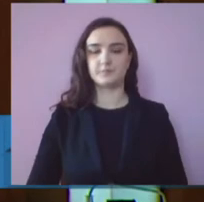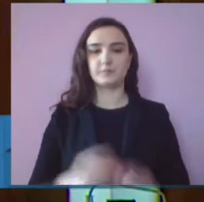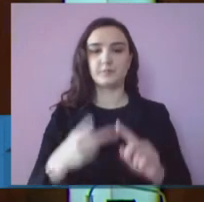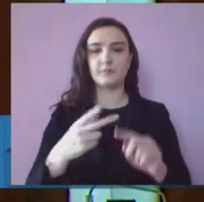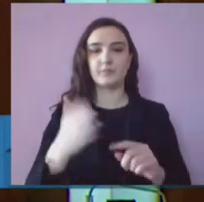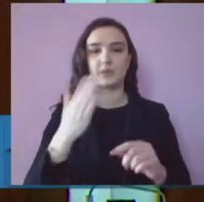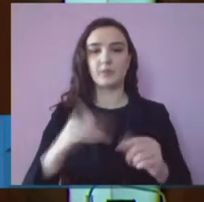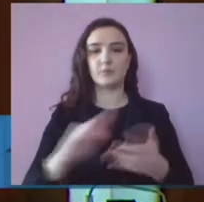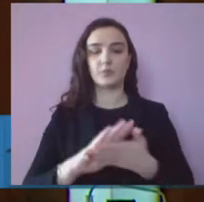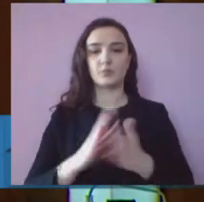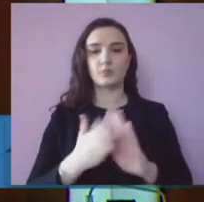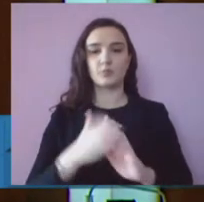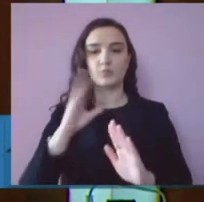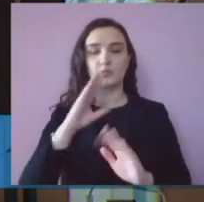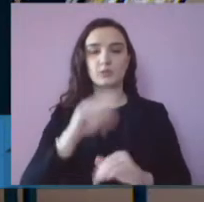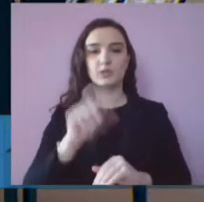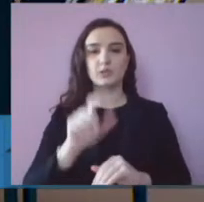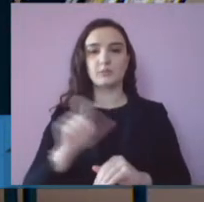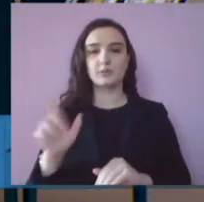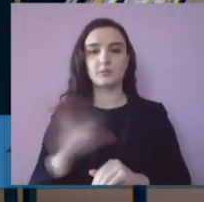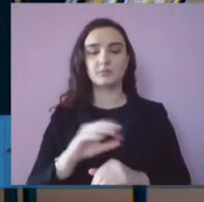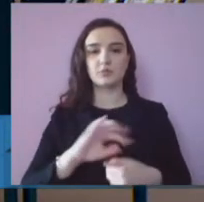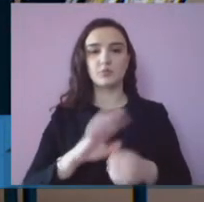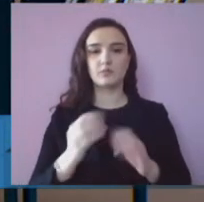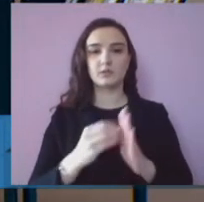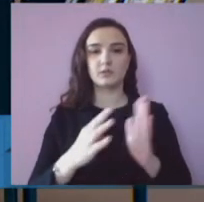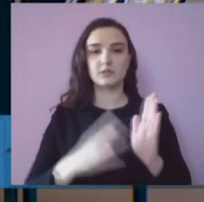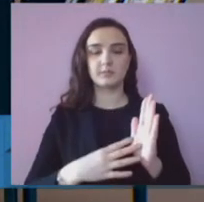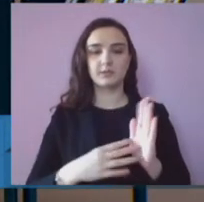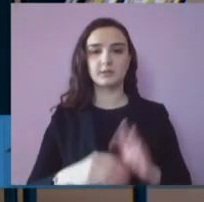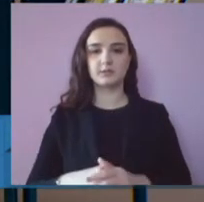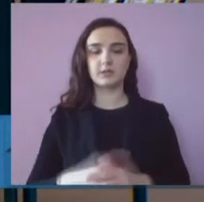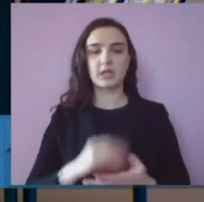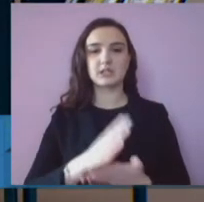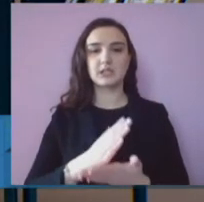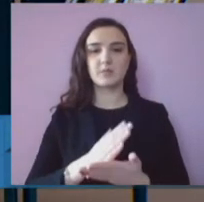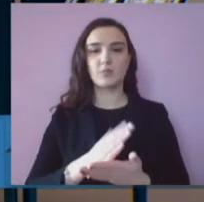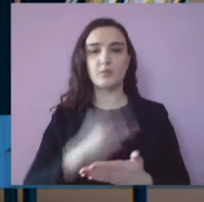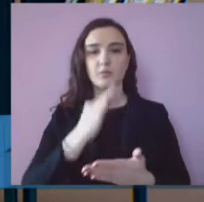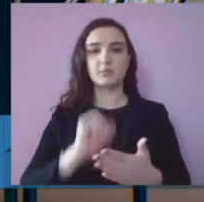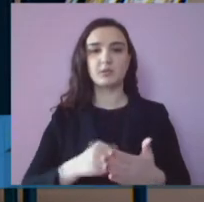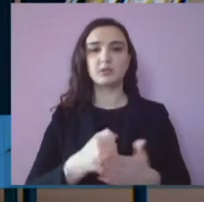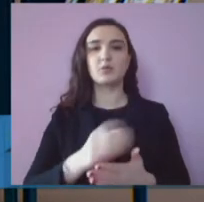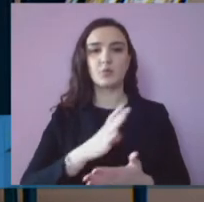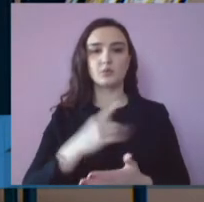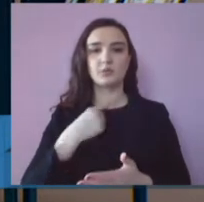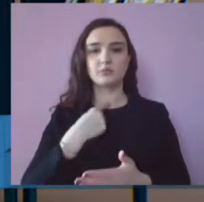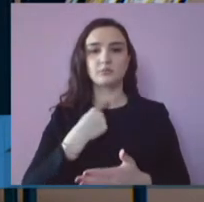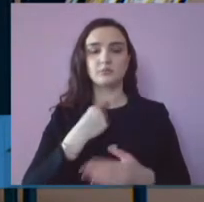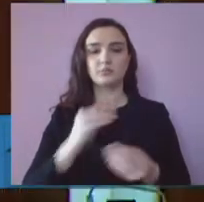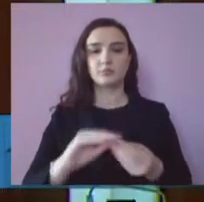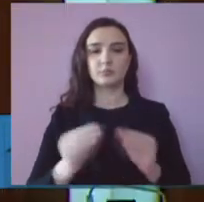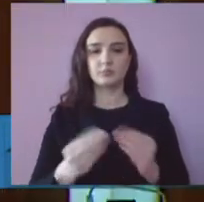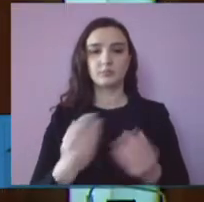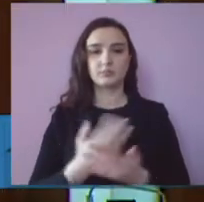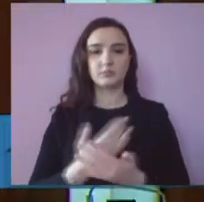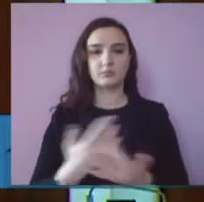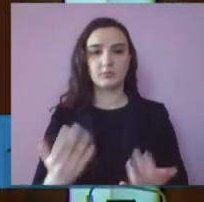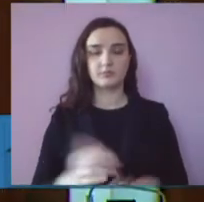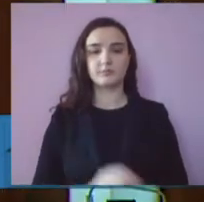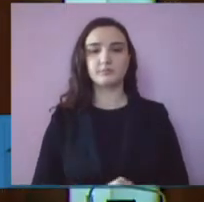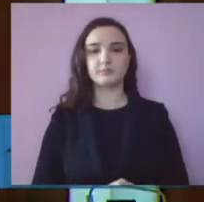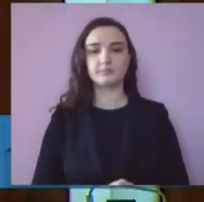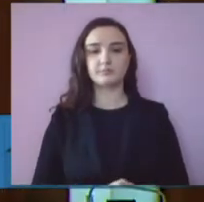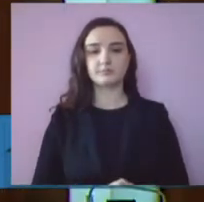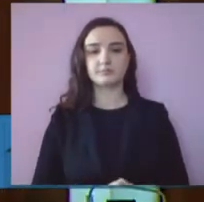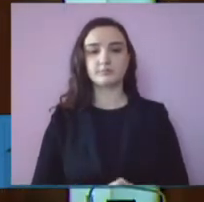მდგომარეობა, როდესაც ადამიანებს COVID-19-ის არსებობამდეც ჰქონდათ ფარისებრი ჯირკვლის ესა თუ ის პრობლემა და